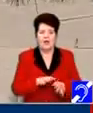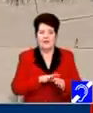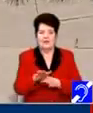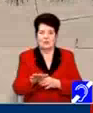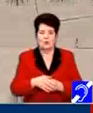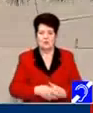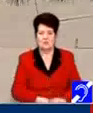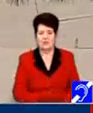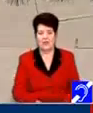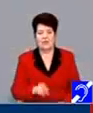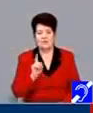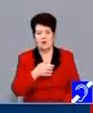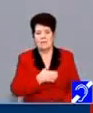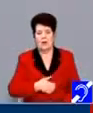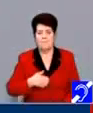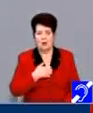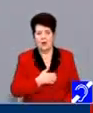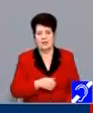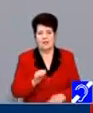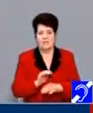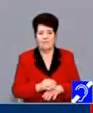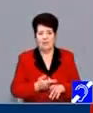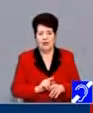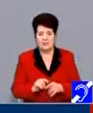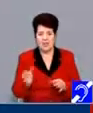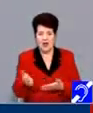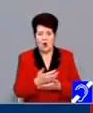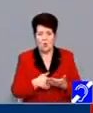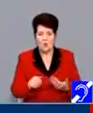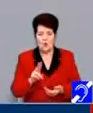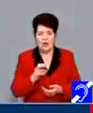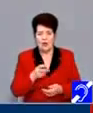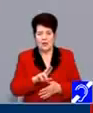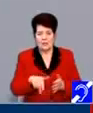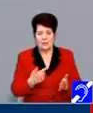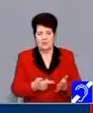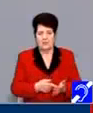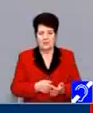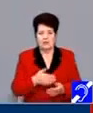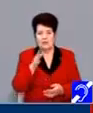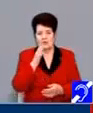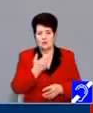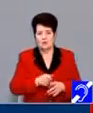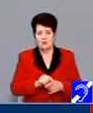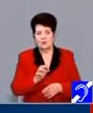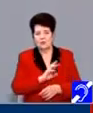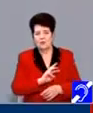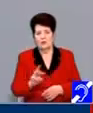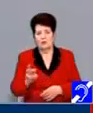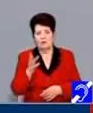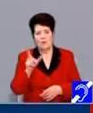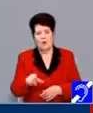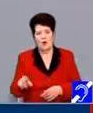execuție. Este cel mai important parc de agrement și lac de acumulare în municipiul Chișinău, unde zilnic mii de oameni